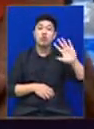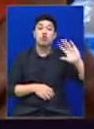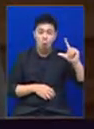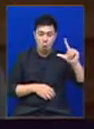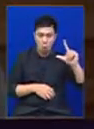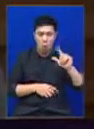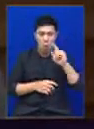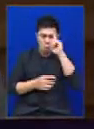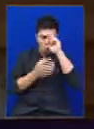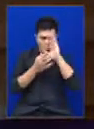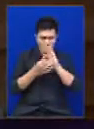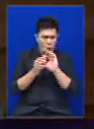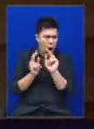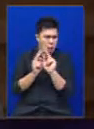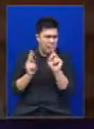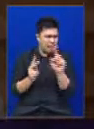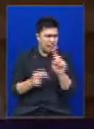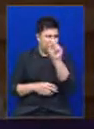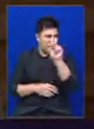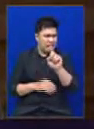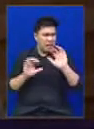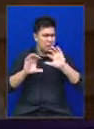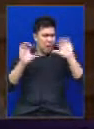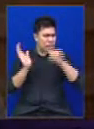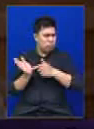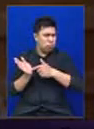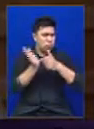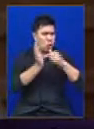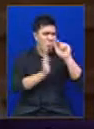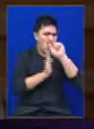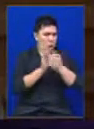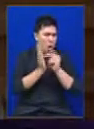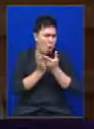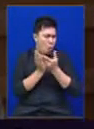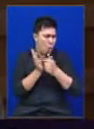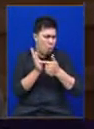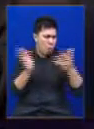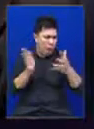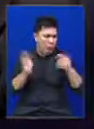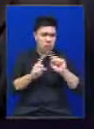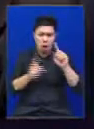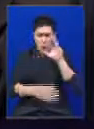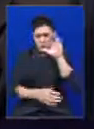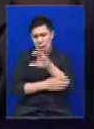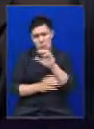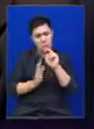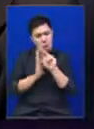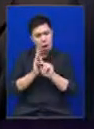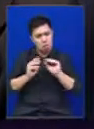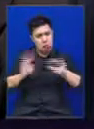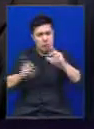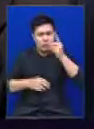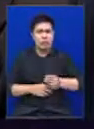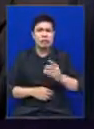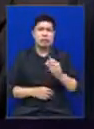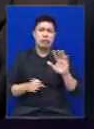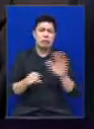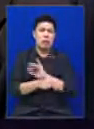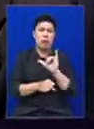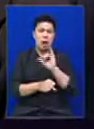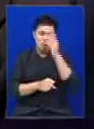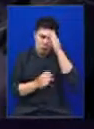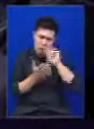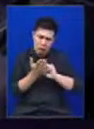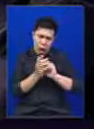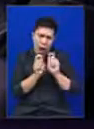ใยของคณะกรรมการกรณีที่รัฐบาลเสนอกฎหมายจำนวนมากแต่ไม่สามารถบังคับใช้กฎหมายได้อย่างเต็มที่เพราะไม่สามารถไปร่างอนุ